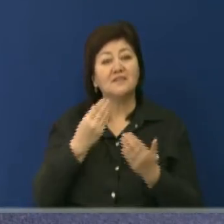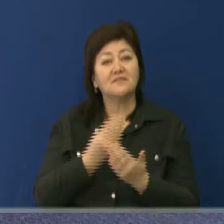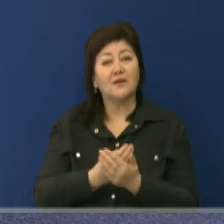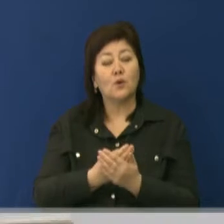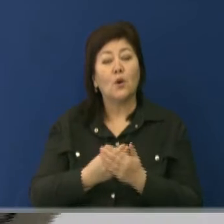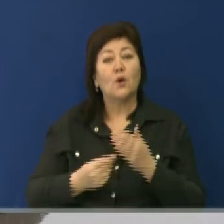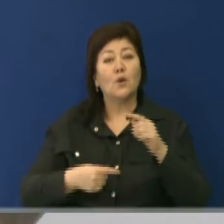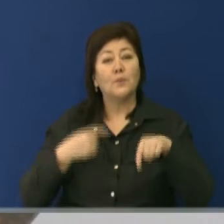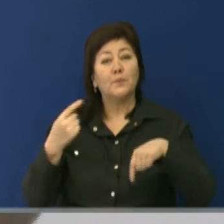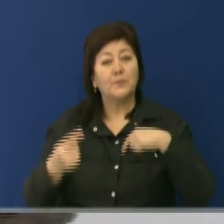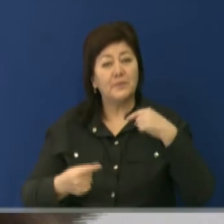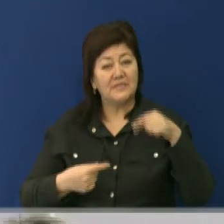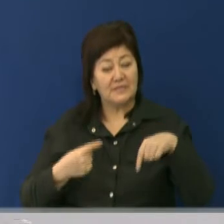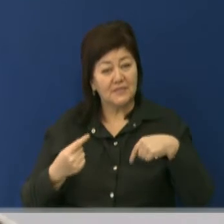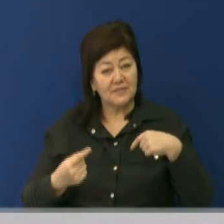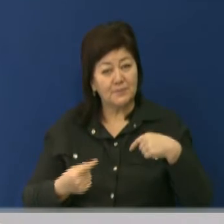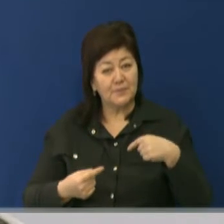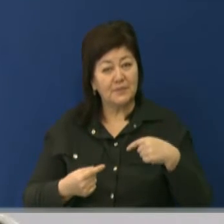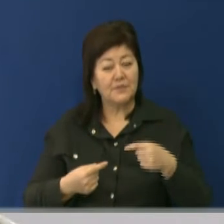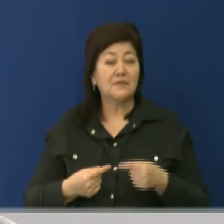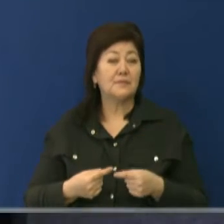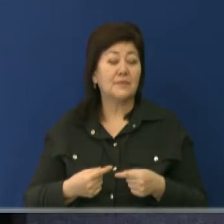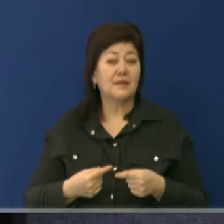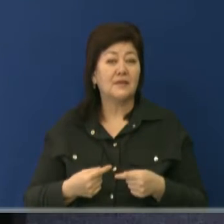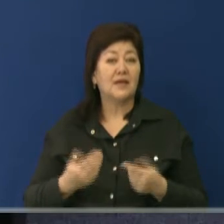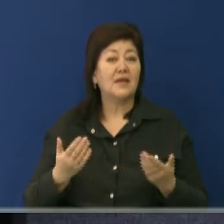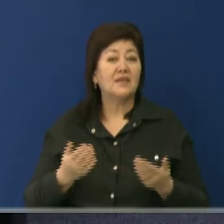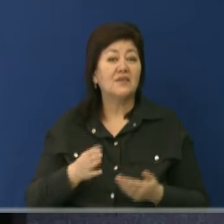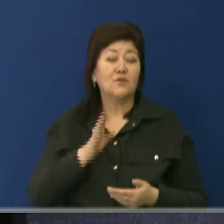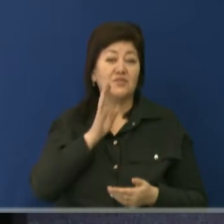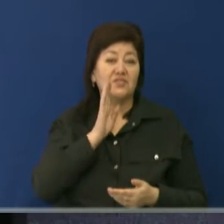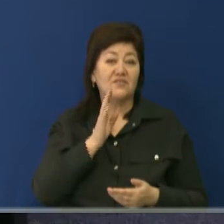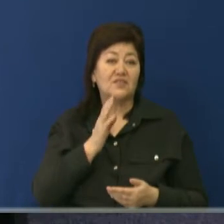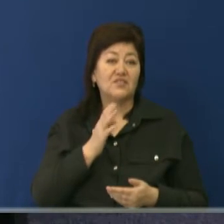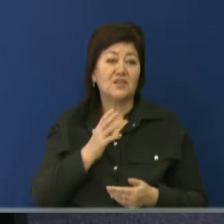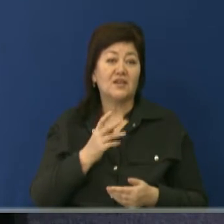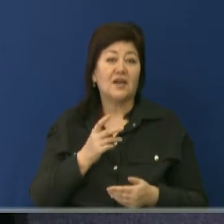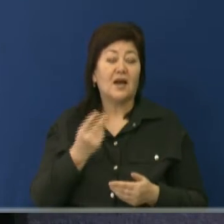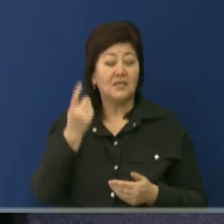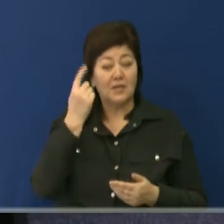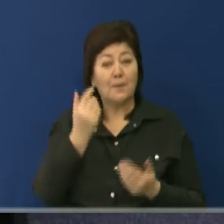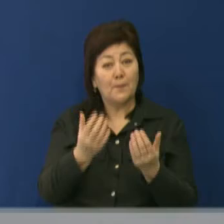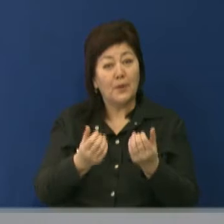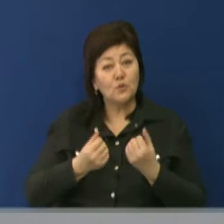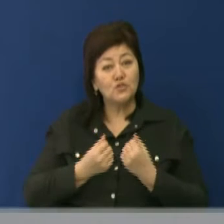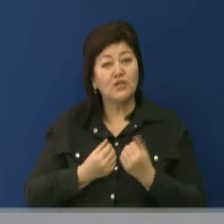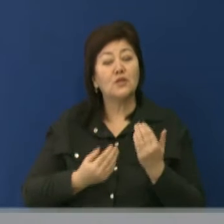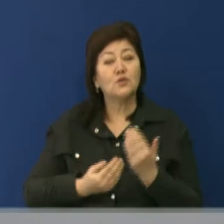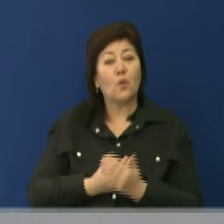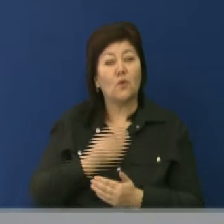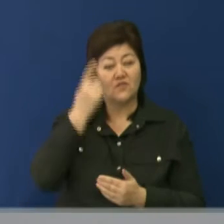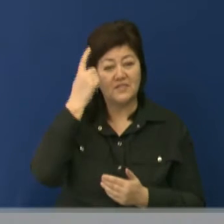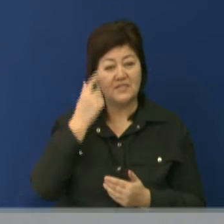білім, шешендік өнер бойынша шеберлік сабақтарын алды. Оқушылардың алған білімдерін тек негізгі кәсіпкерлік дағдыларды ғана емес, сонымен